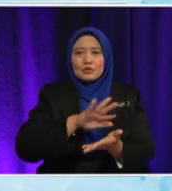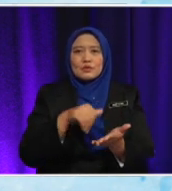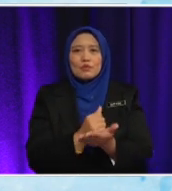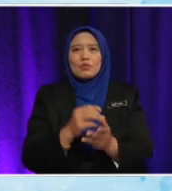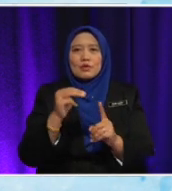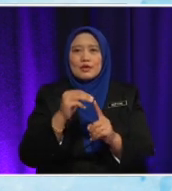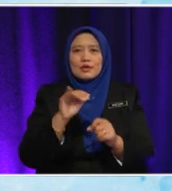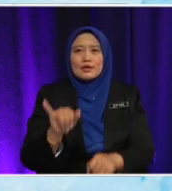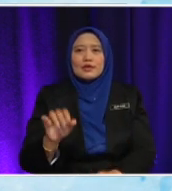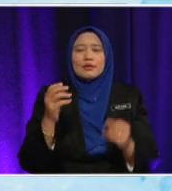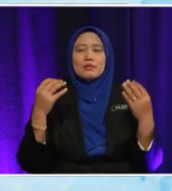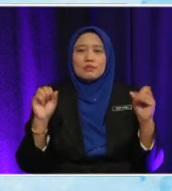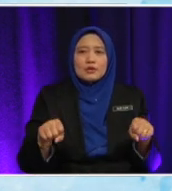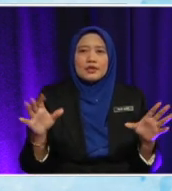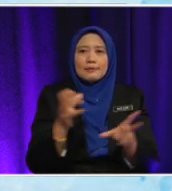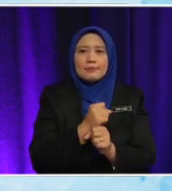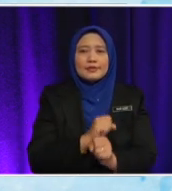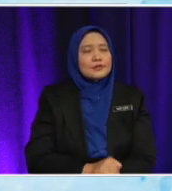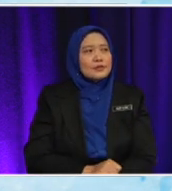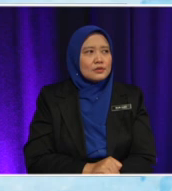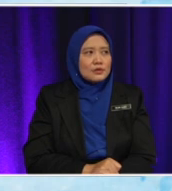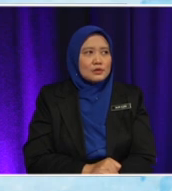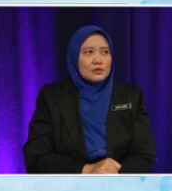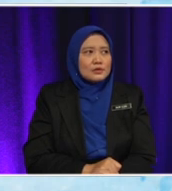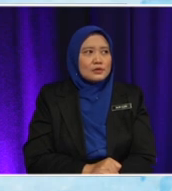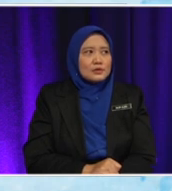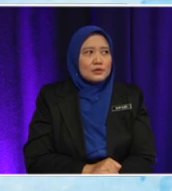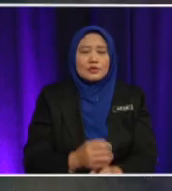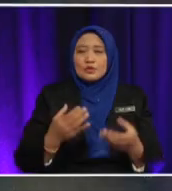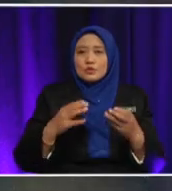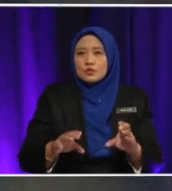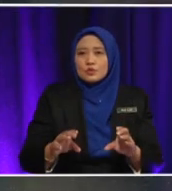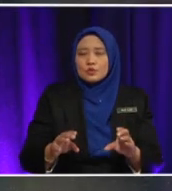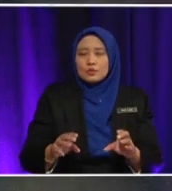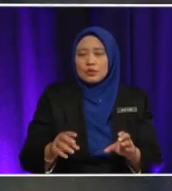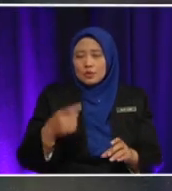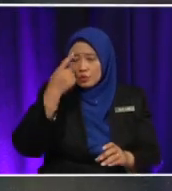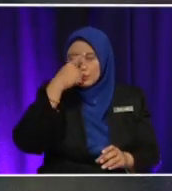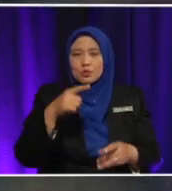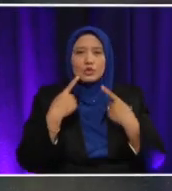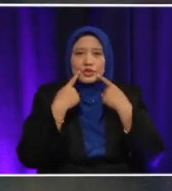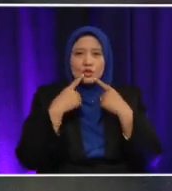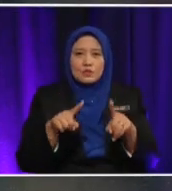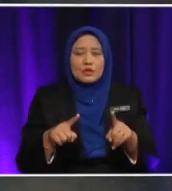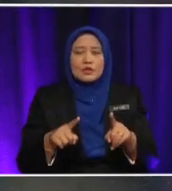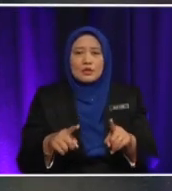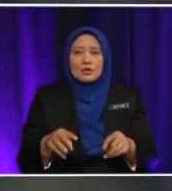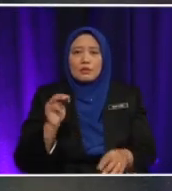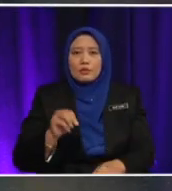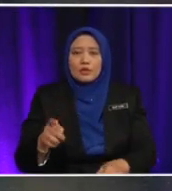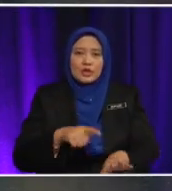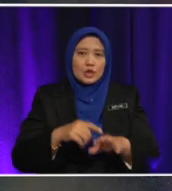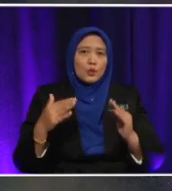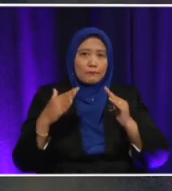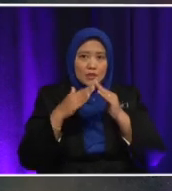jadi murid-murid di rumah pun boleh terus serta cube menjawab mana tahu jawaban kita jawaban yang salah boleh diper